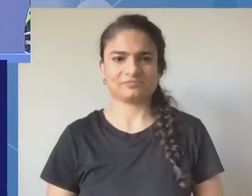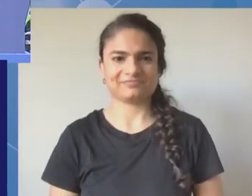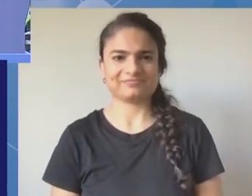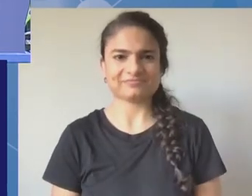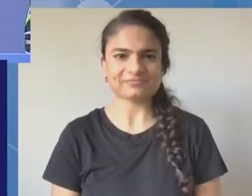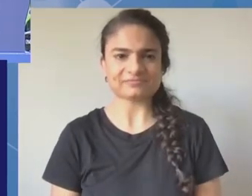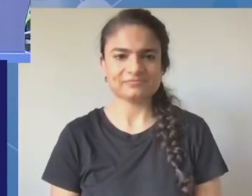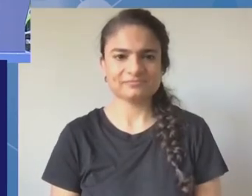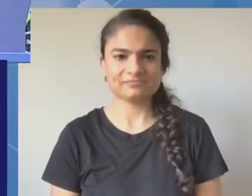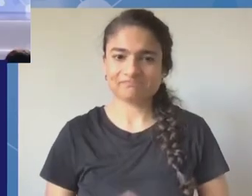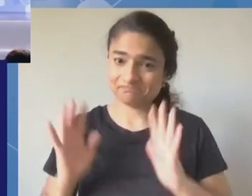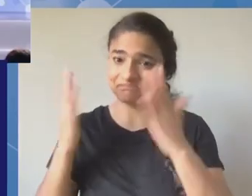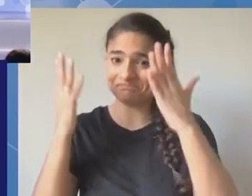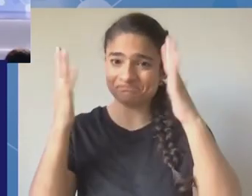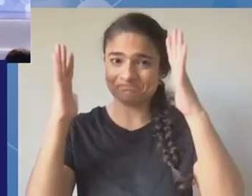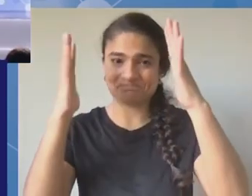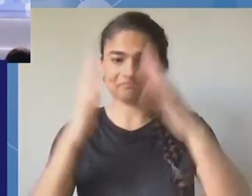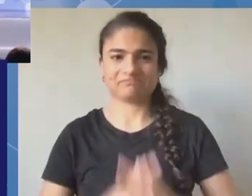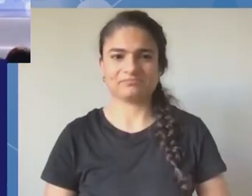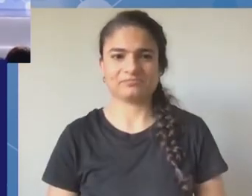这么成功的一次